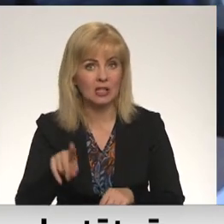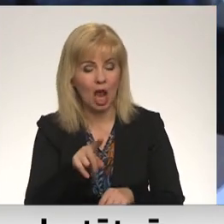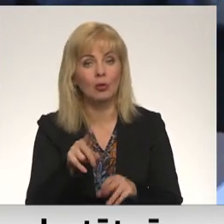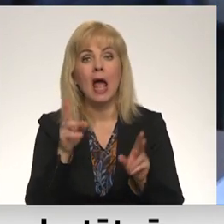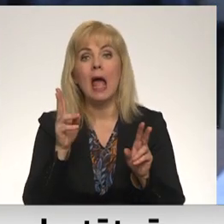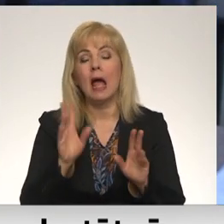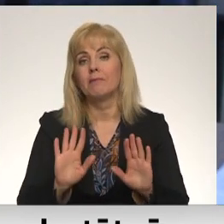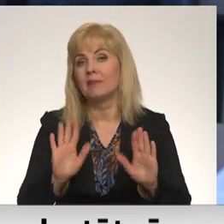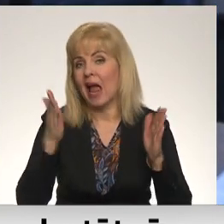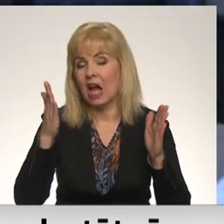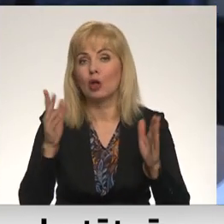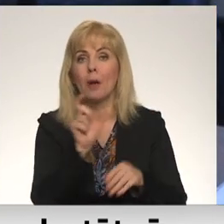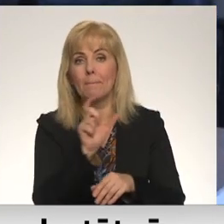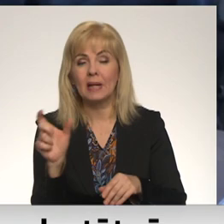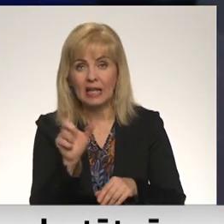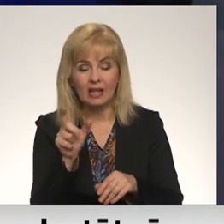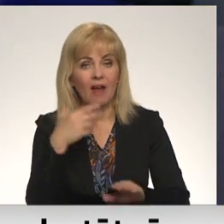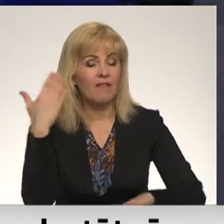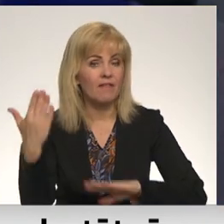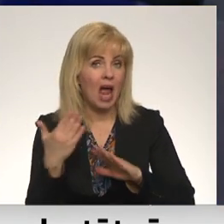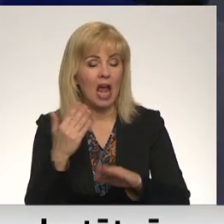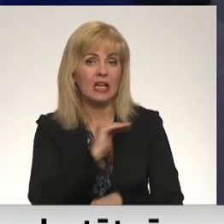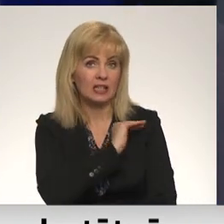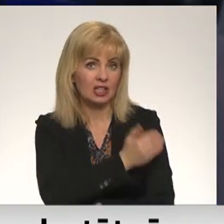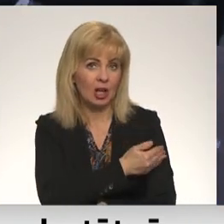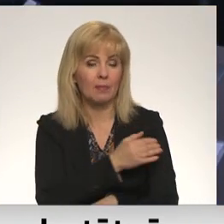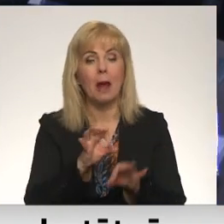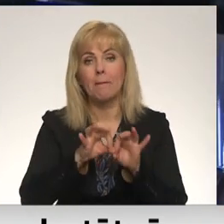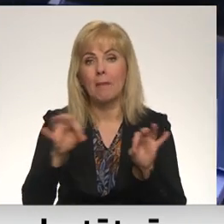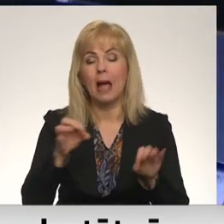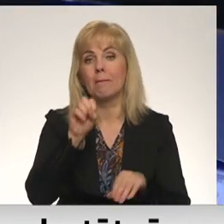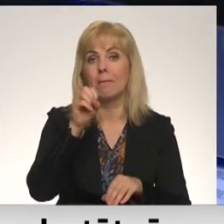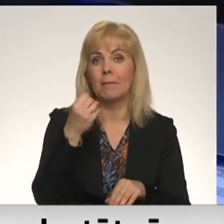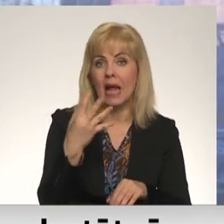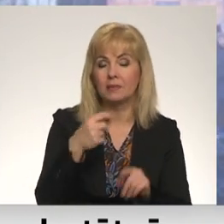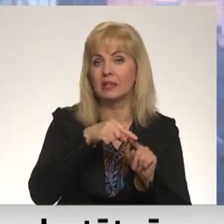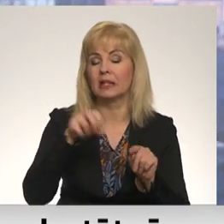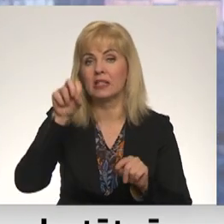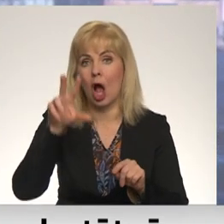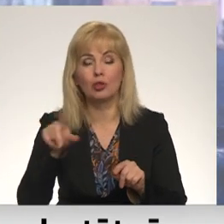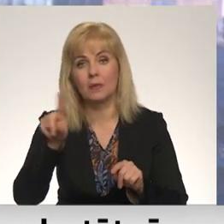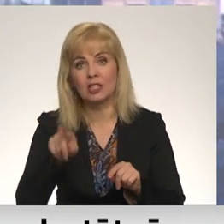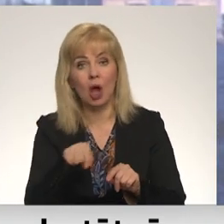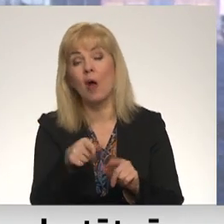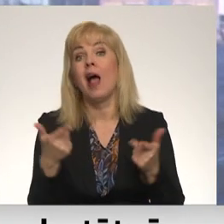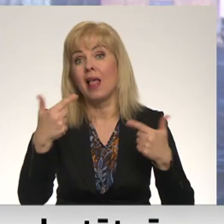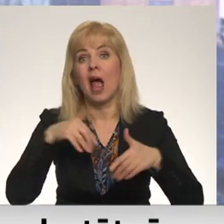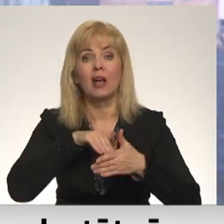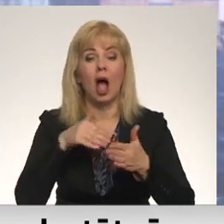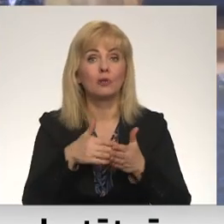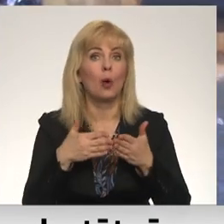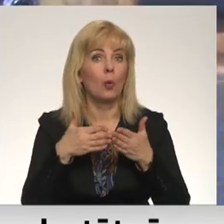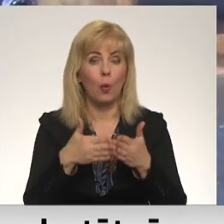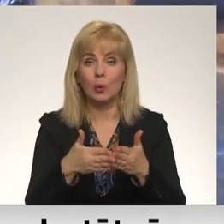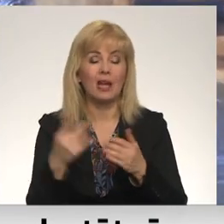negadījuma brīdī datu analīze vēsta, ka vējas stiprums mērāms no 15 līdz 18 metriem sekundē. Šādos laikapstākļos kuģi neiziet